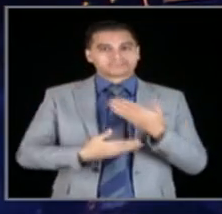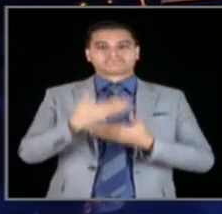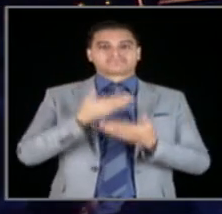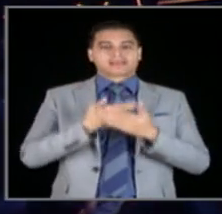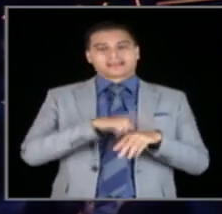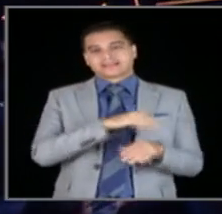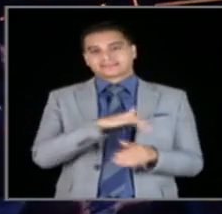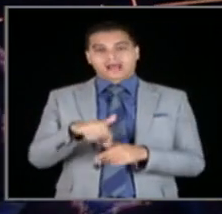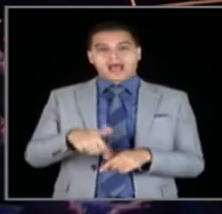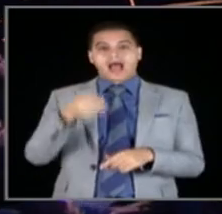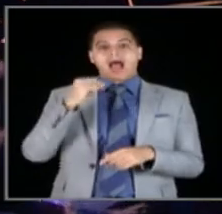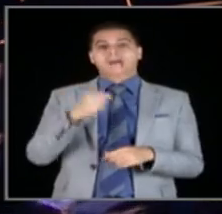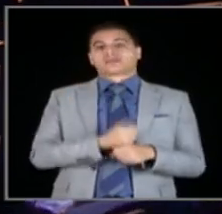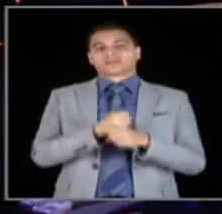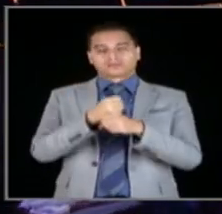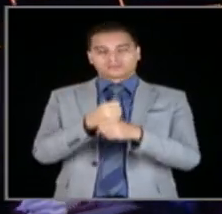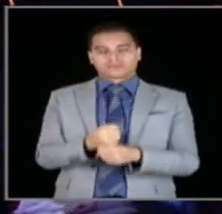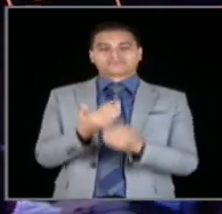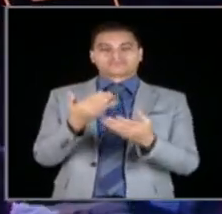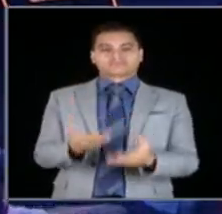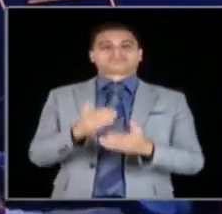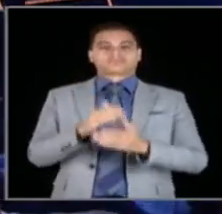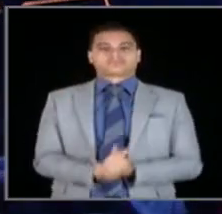لنا تاني. أحمد عصام تعالى مكان.